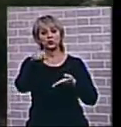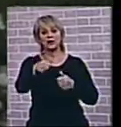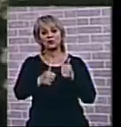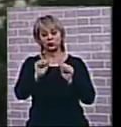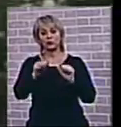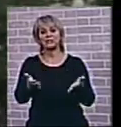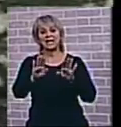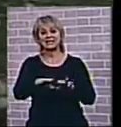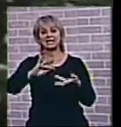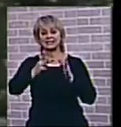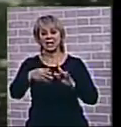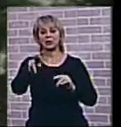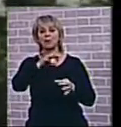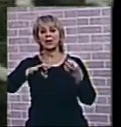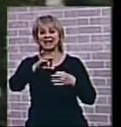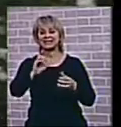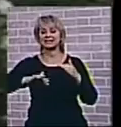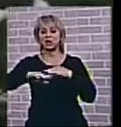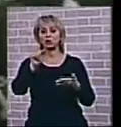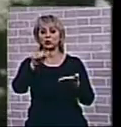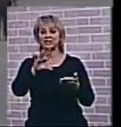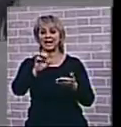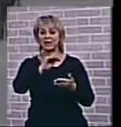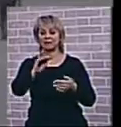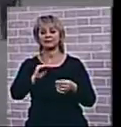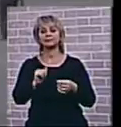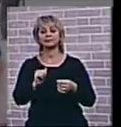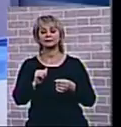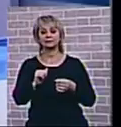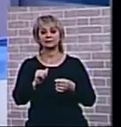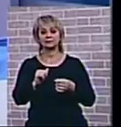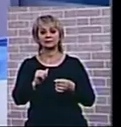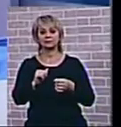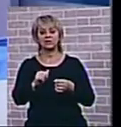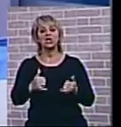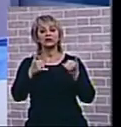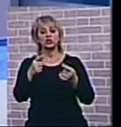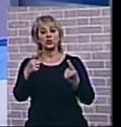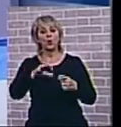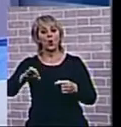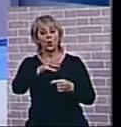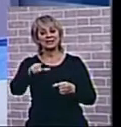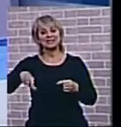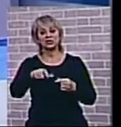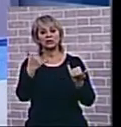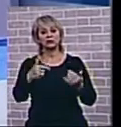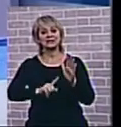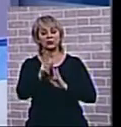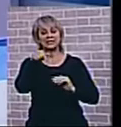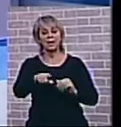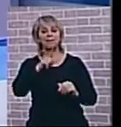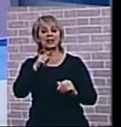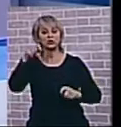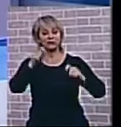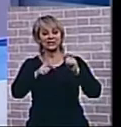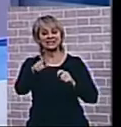конкурсе можно оставить на сайте проектстране.рф. честь юбилея области на Дону сегодня стартовал